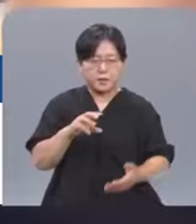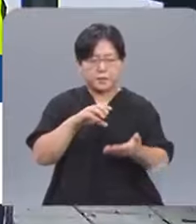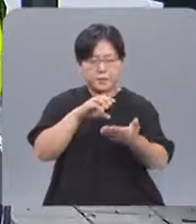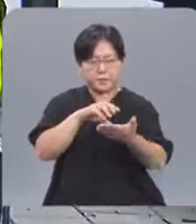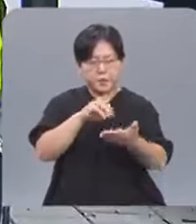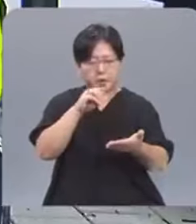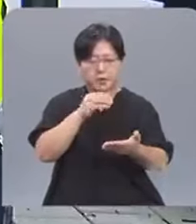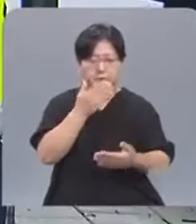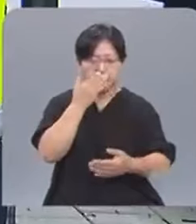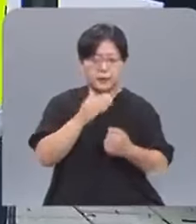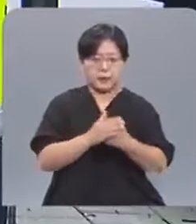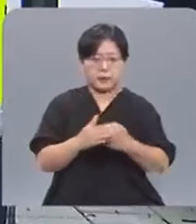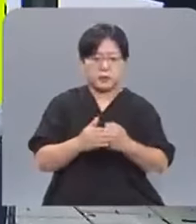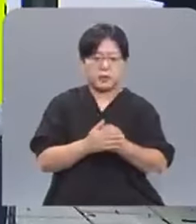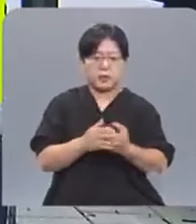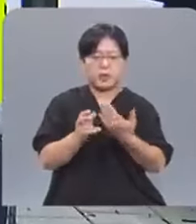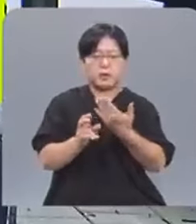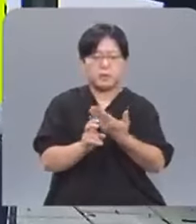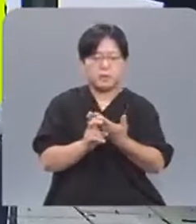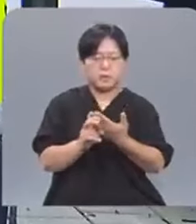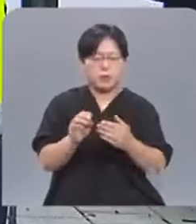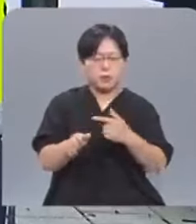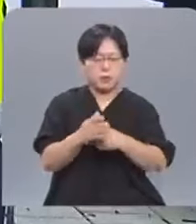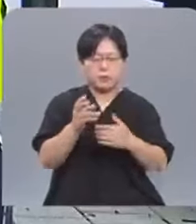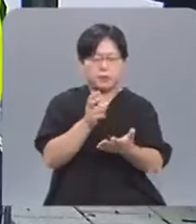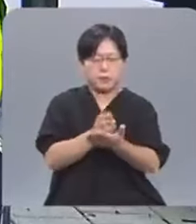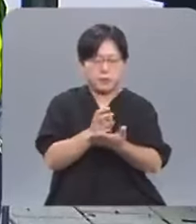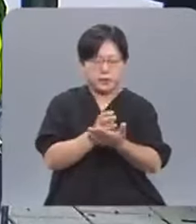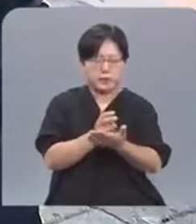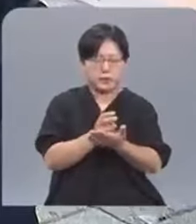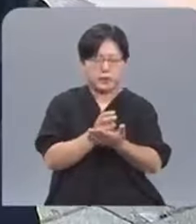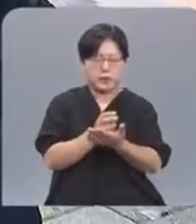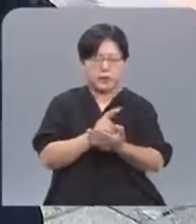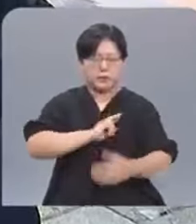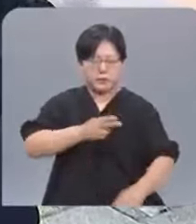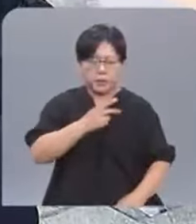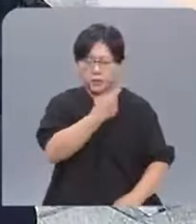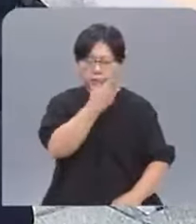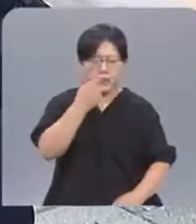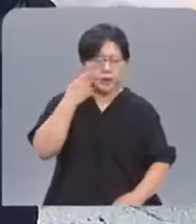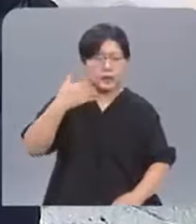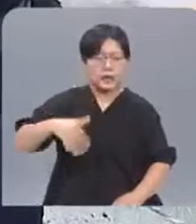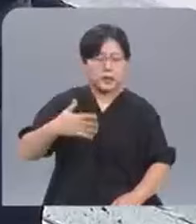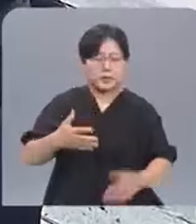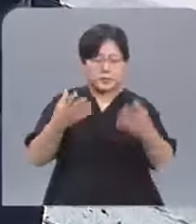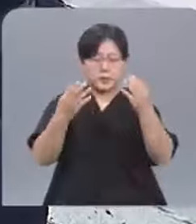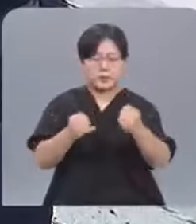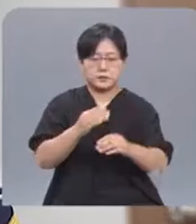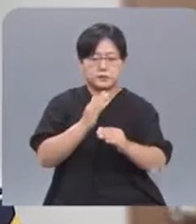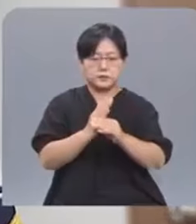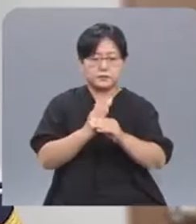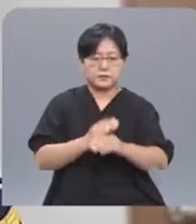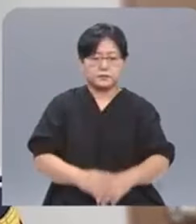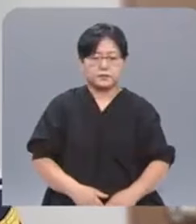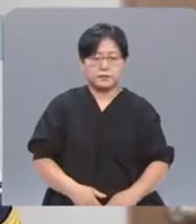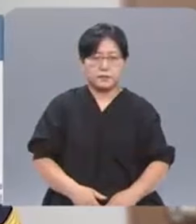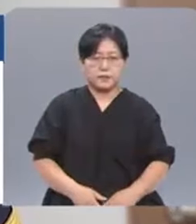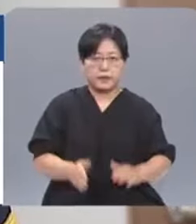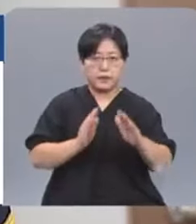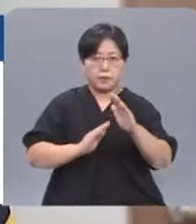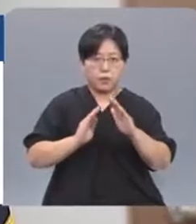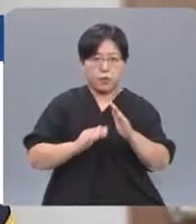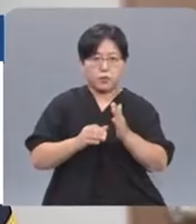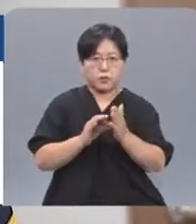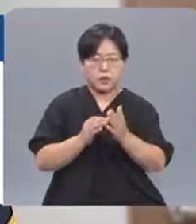켜지고. 허술한 법망 속에 킥보드 사업자들이 면허 유무를 제대로 확인하지 않는 경우도 많습니다. 공유 킥보드 이용